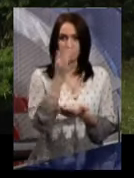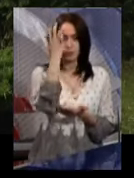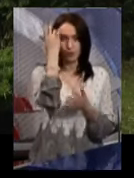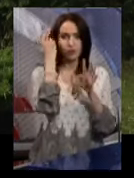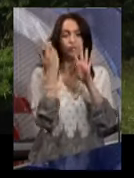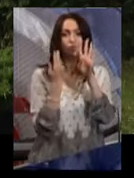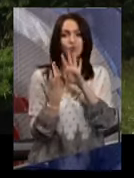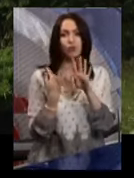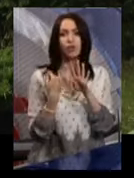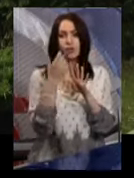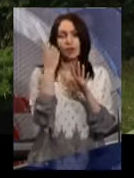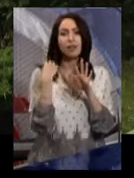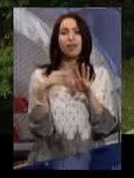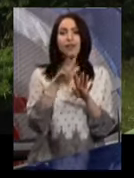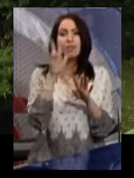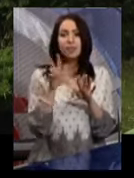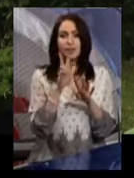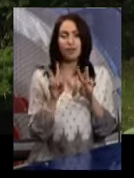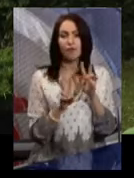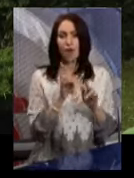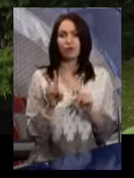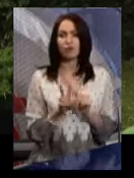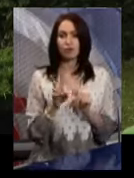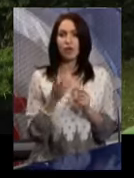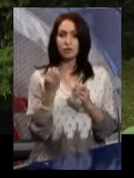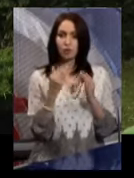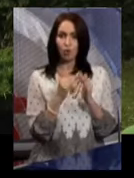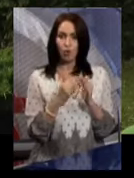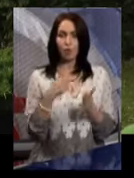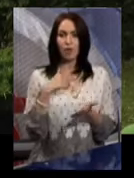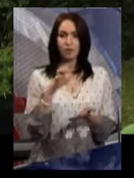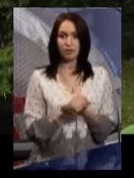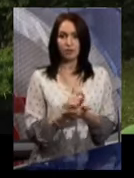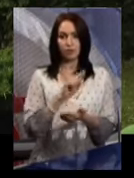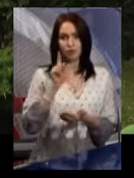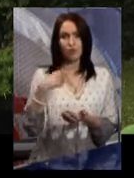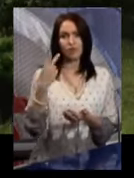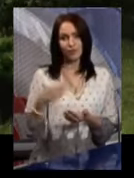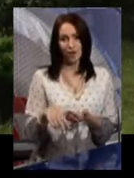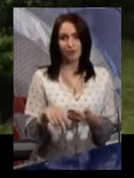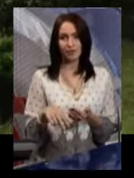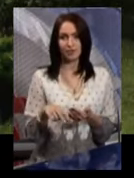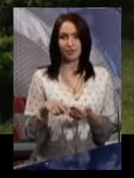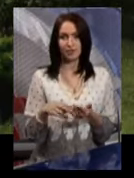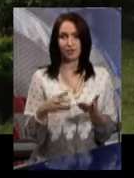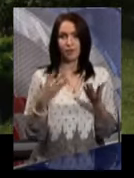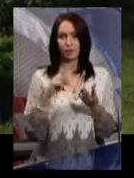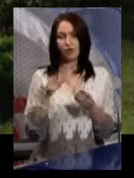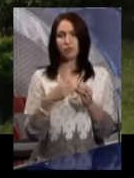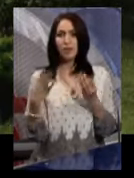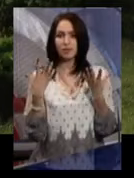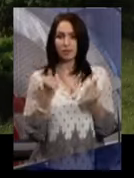4-3-2 часа. А еще дома я занимаюсь час 20-50 комбинаций в день. Мои соперники